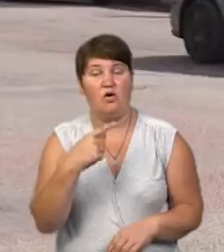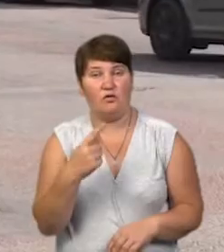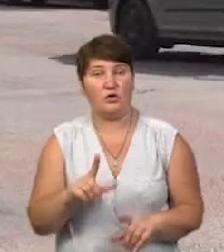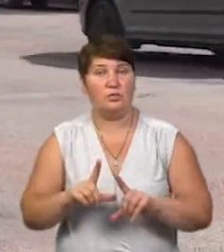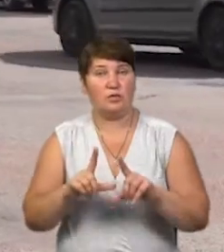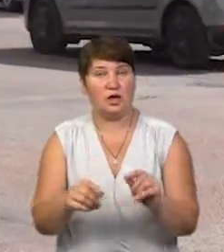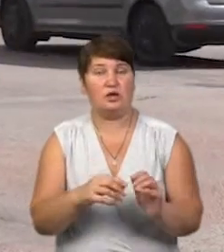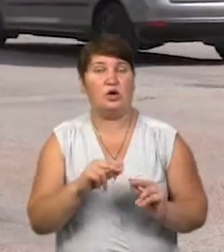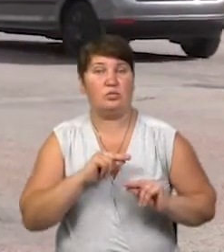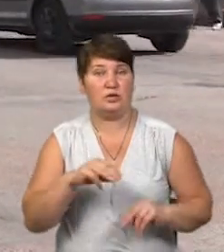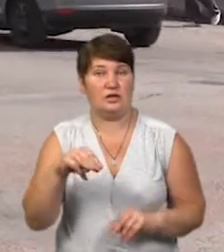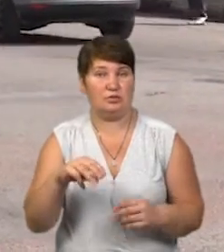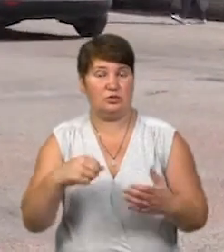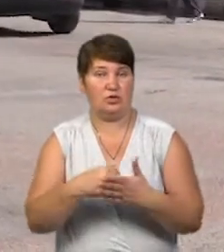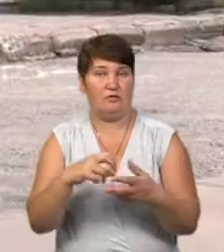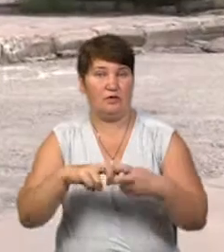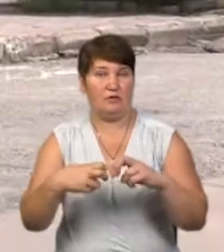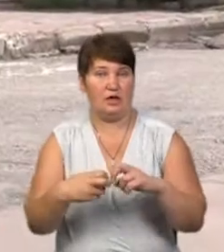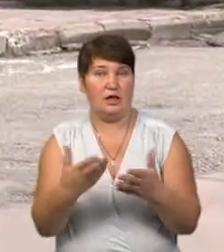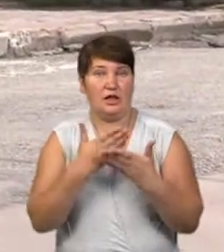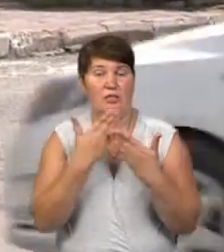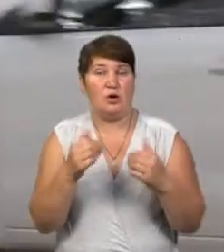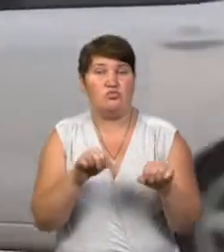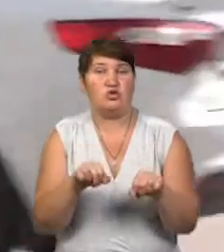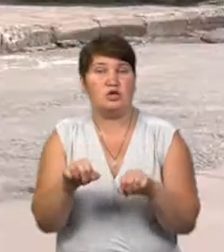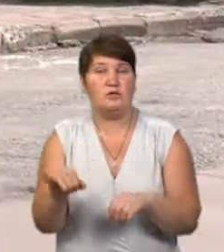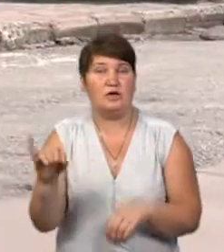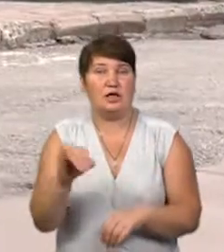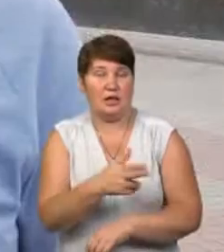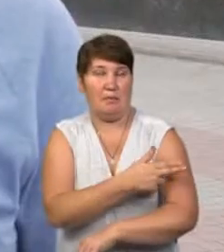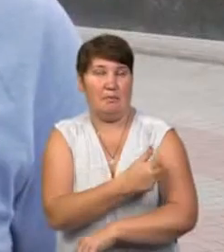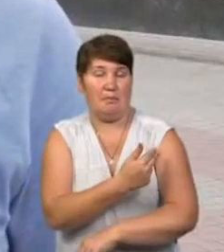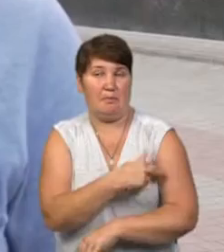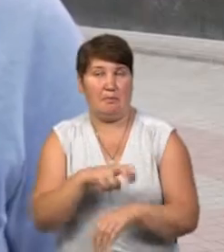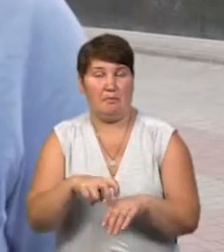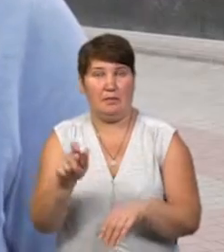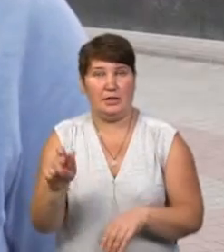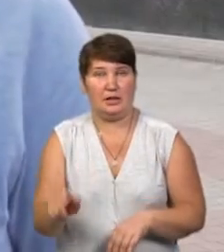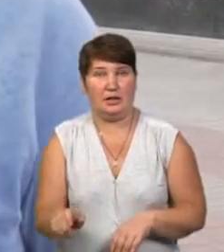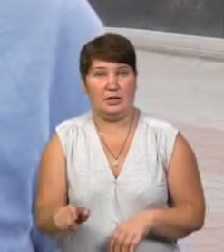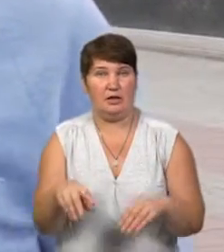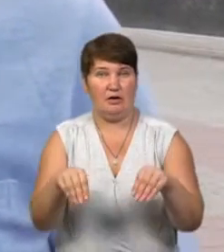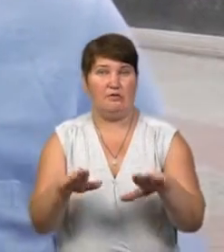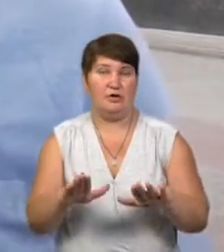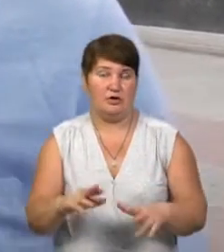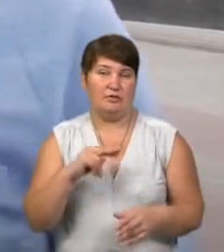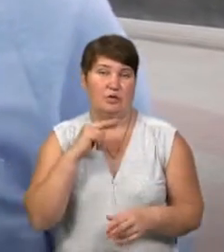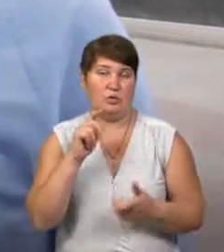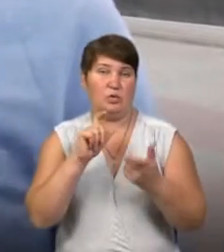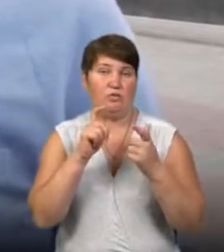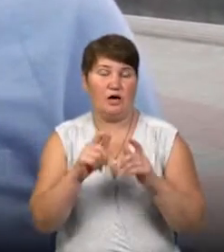з Тисмениці до Івано-Франківська не мають можливості навіть медики. Десь ми вирішили відреагувати і звернулися